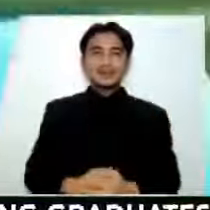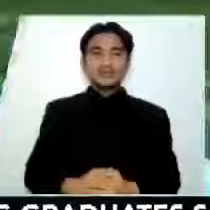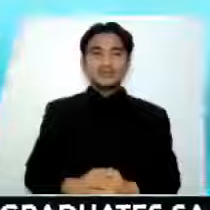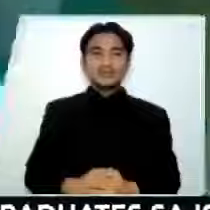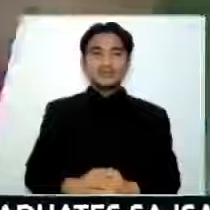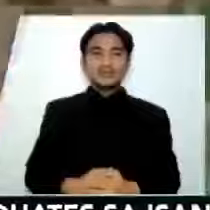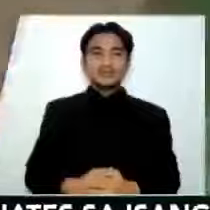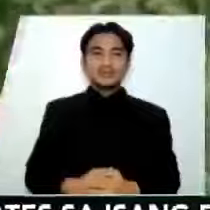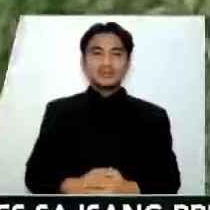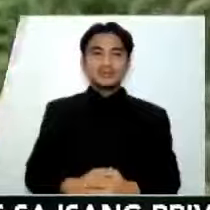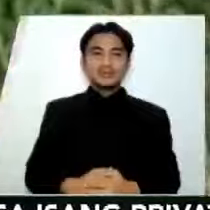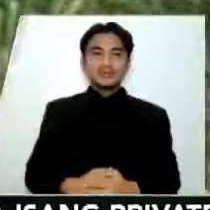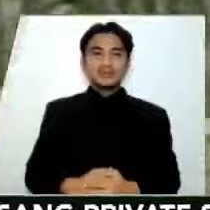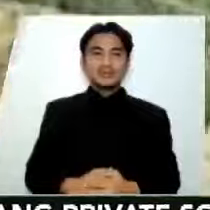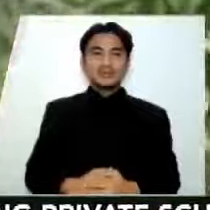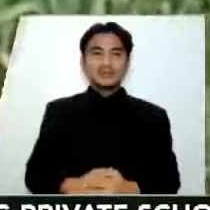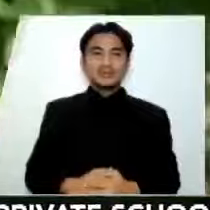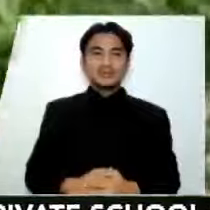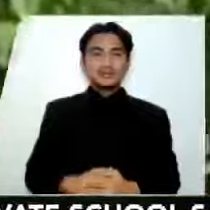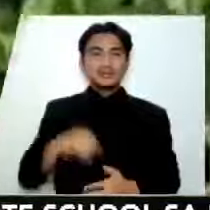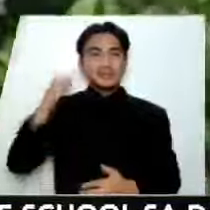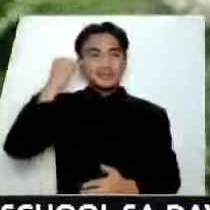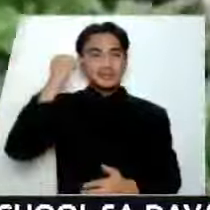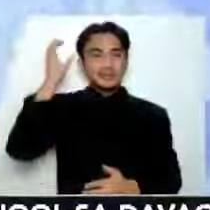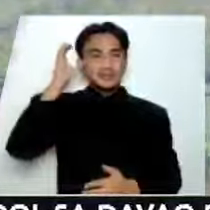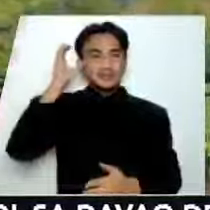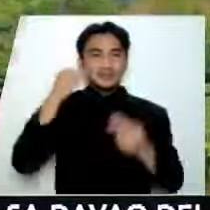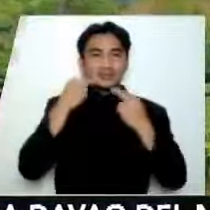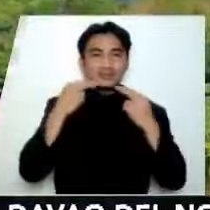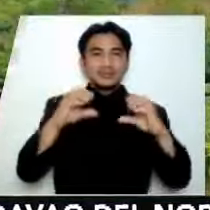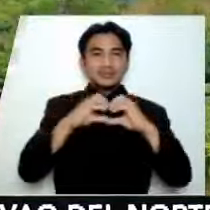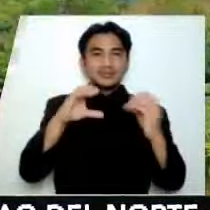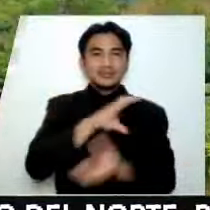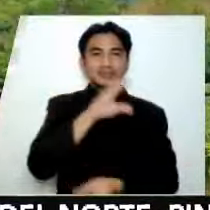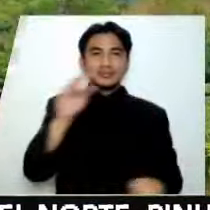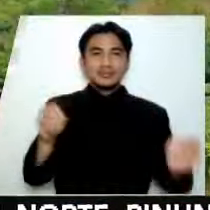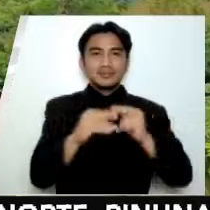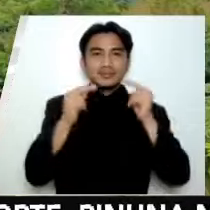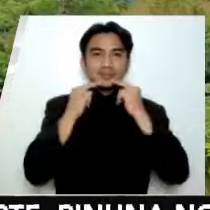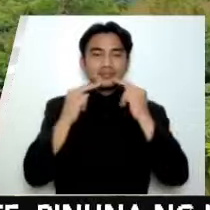John Consulta, nagbabalita para sa GMA Integrated News.